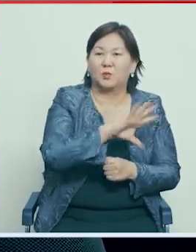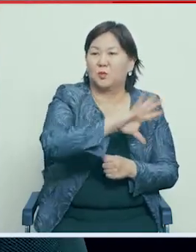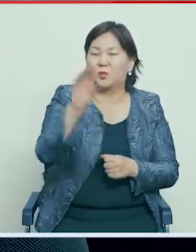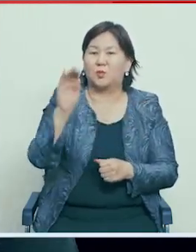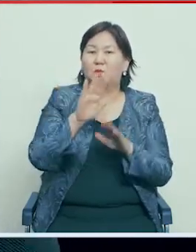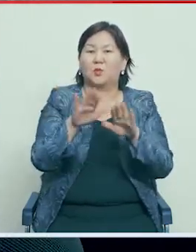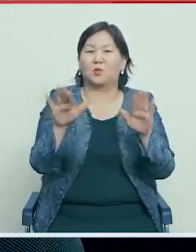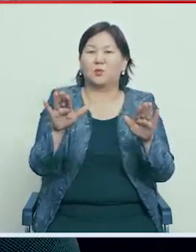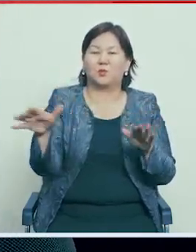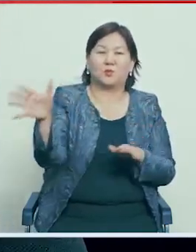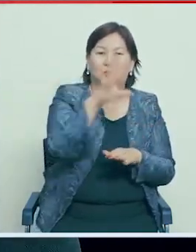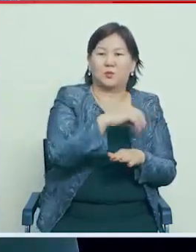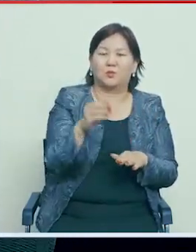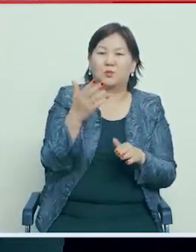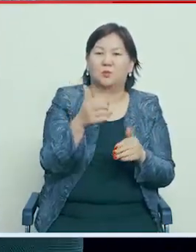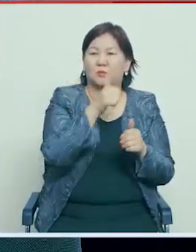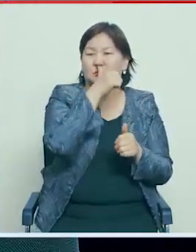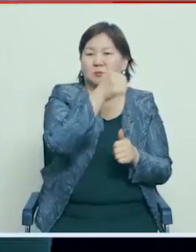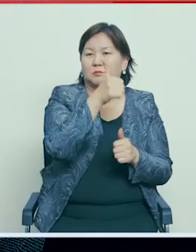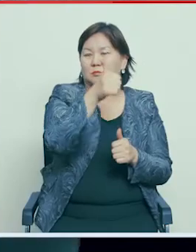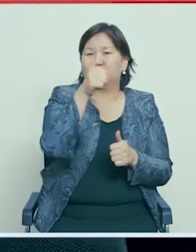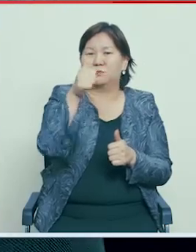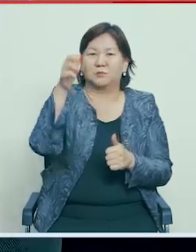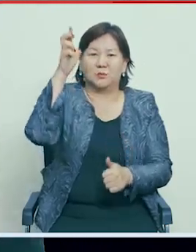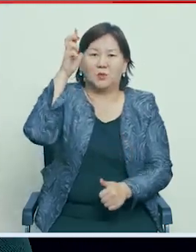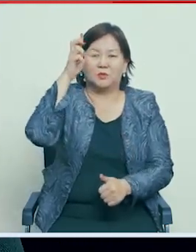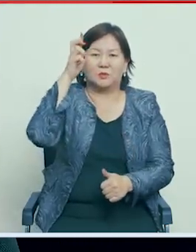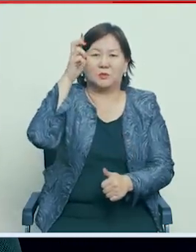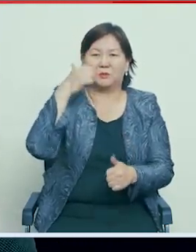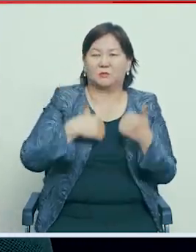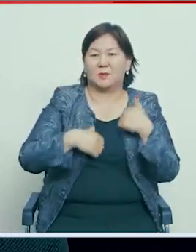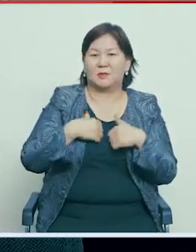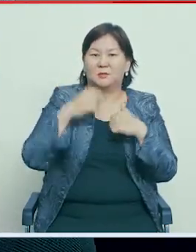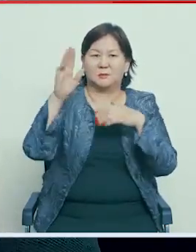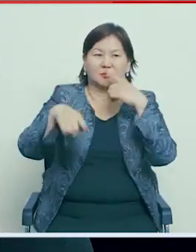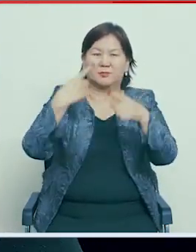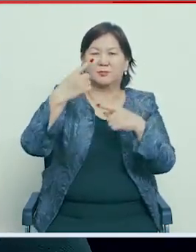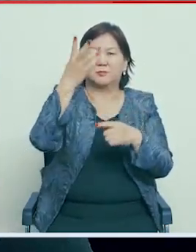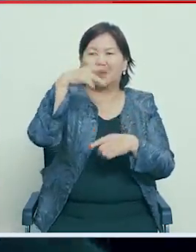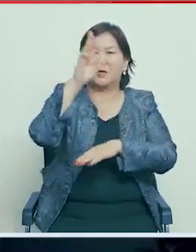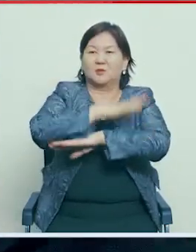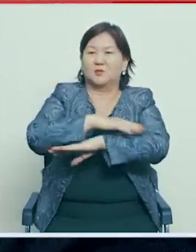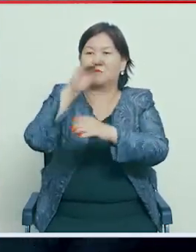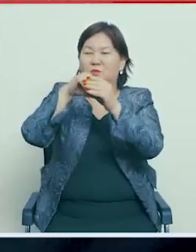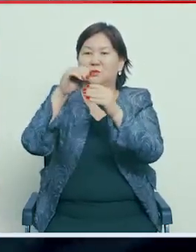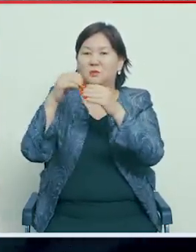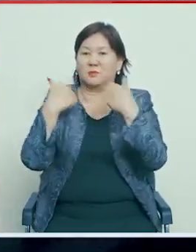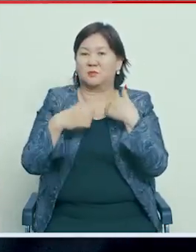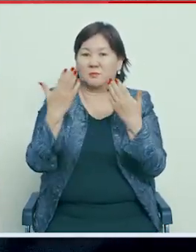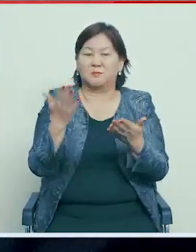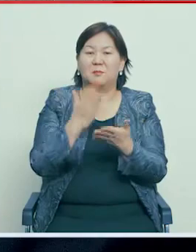хүүхдүүд бүгд дайггүй мундаг боловсролын одоо багш нар боловсролын дээд сургуульд орсон тийм хүмүүс